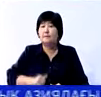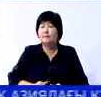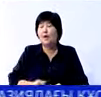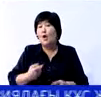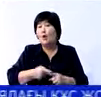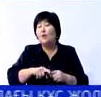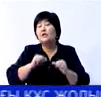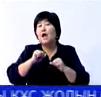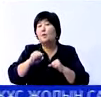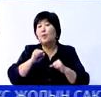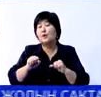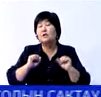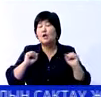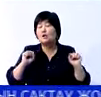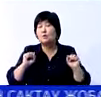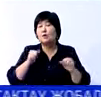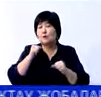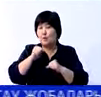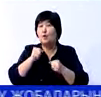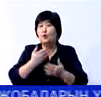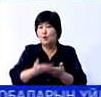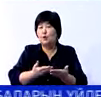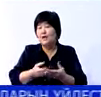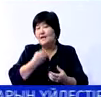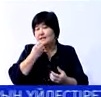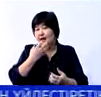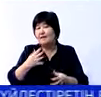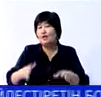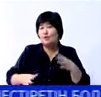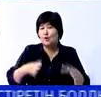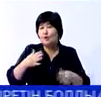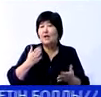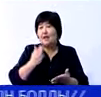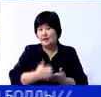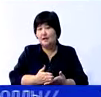осы бокс спорттың бокс түрімен жақсы шұғылданды. Осы